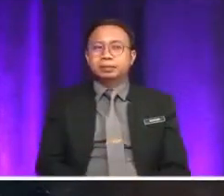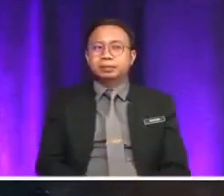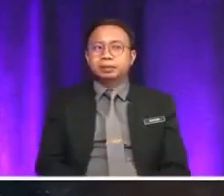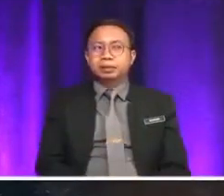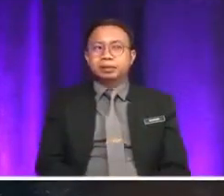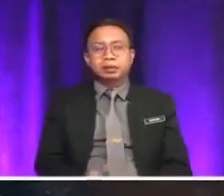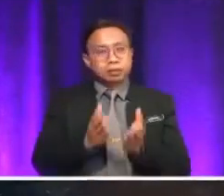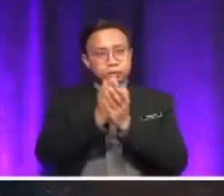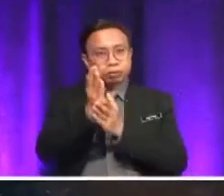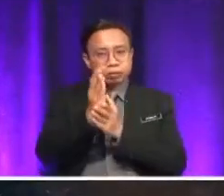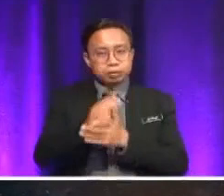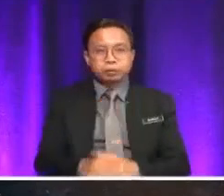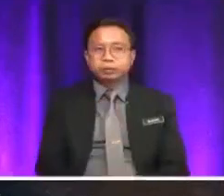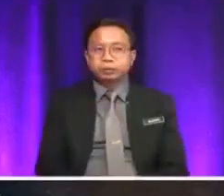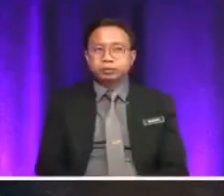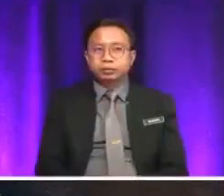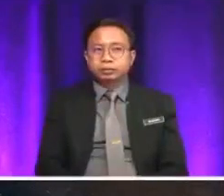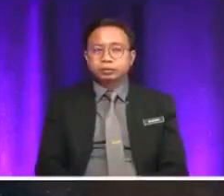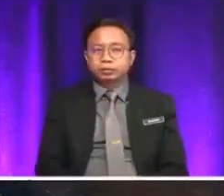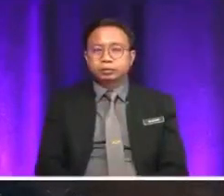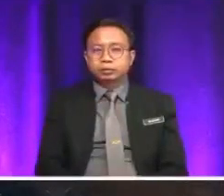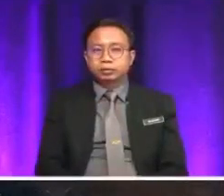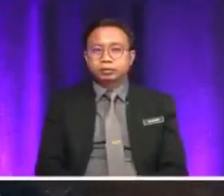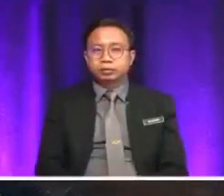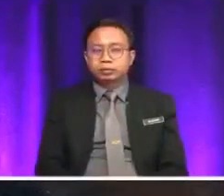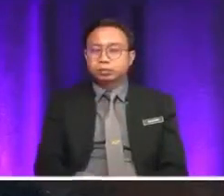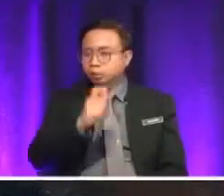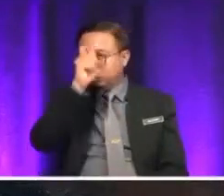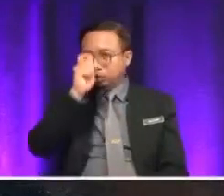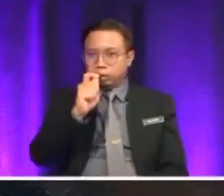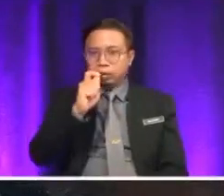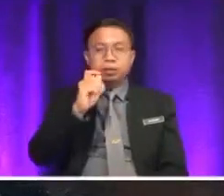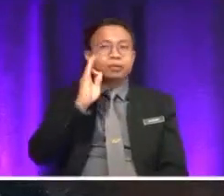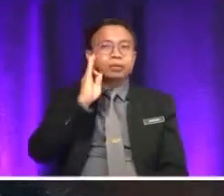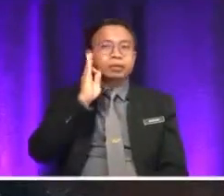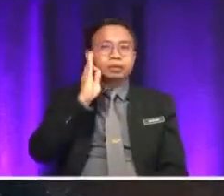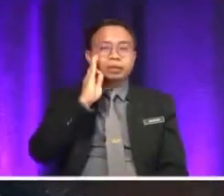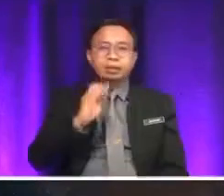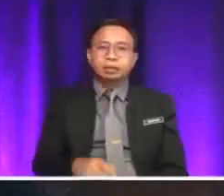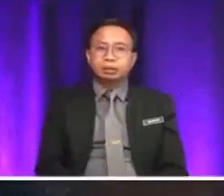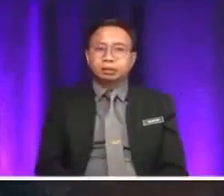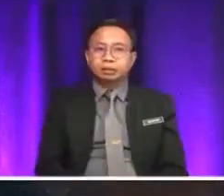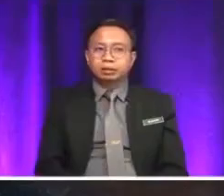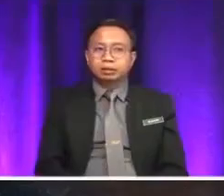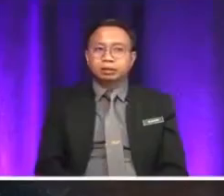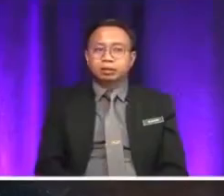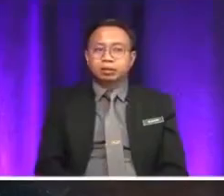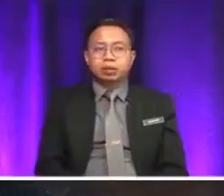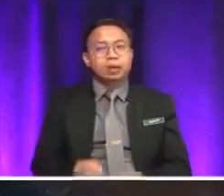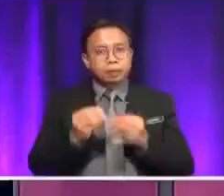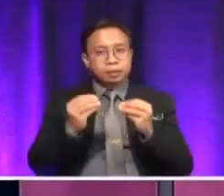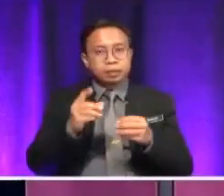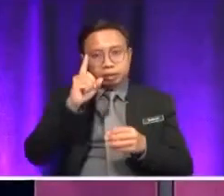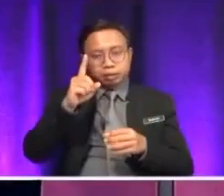Okey, mungkin seterusnya cikgu, kita nak tanya kepada Fazila pula. Fazila. Okey, beri